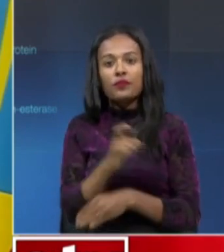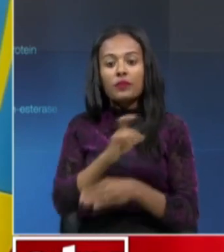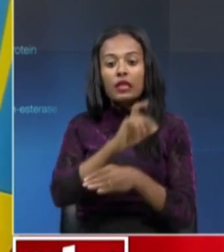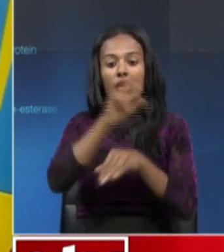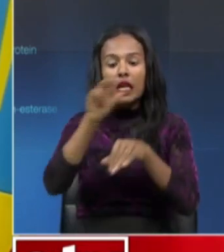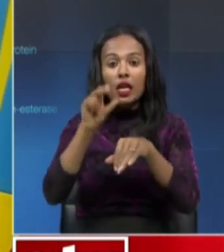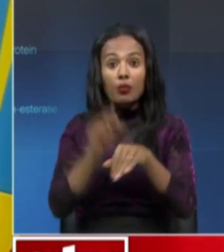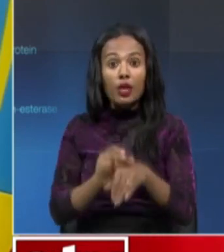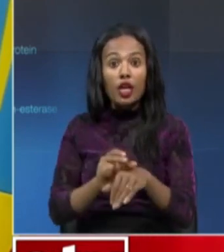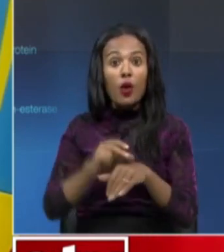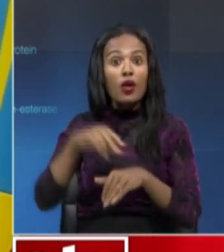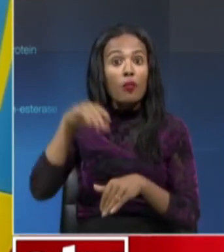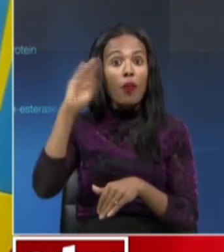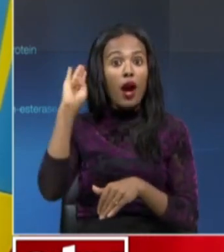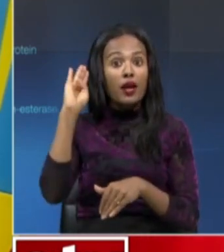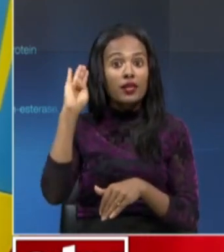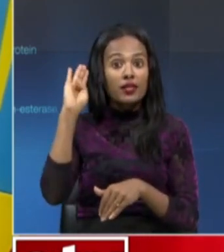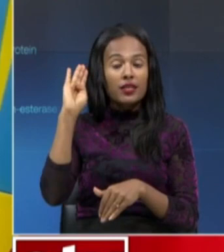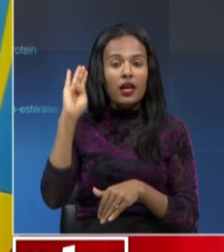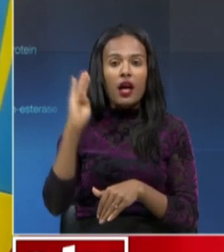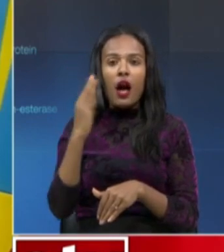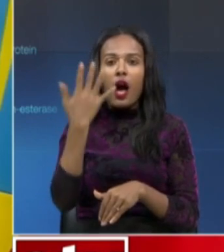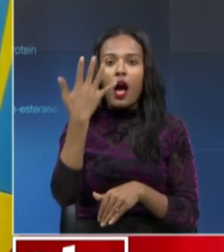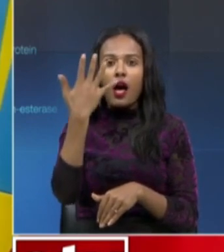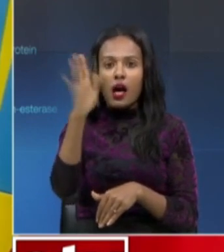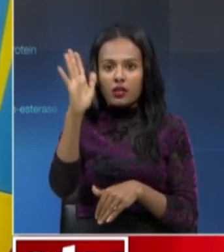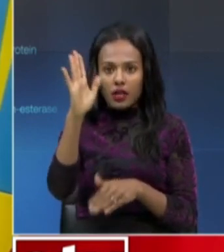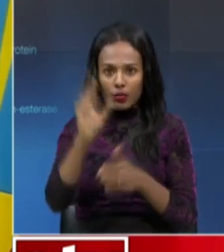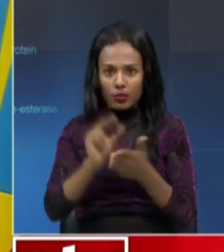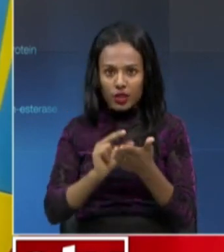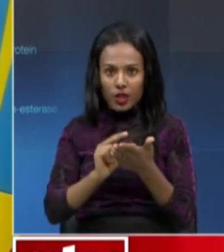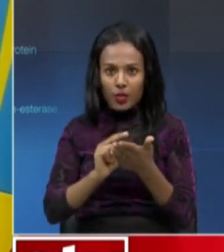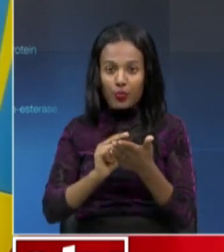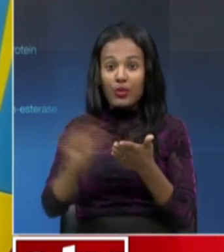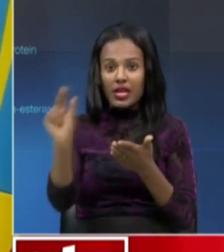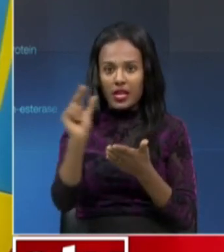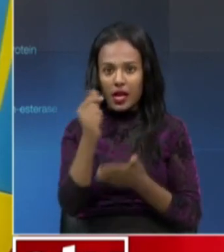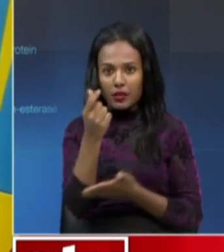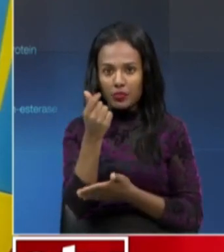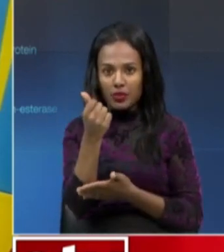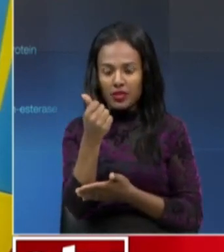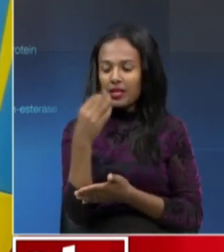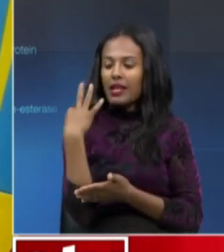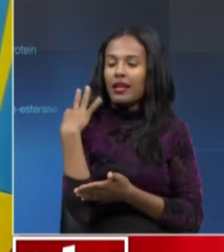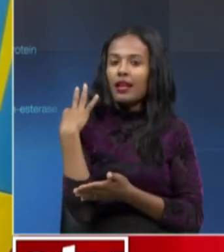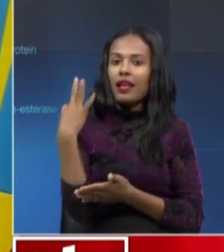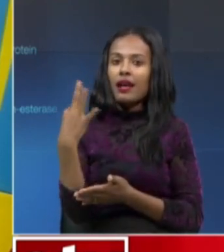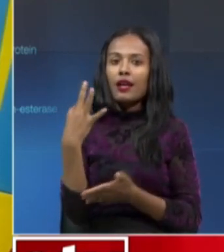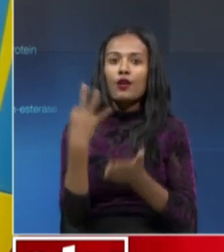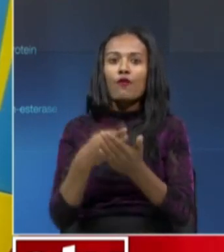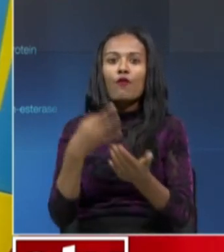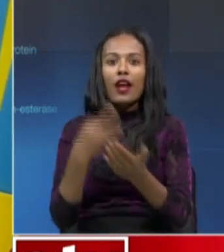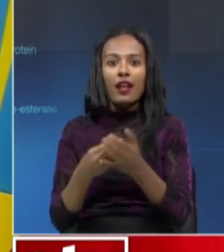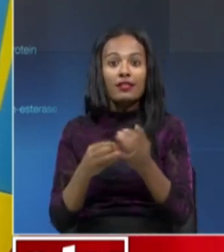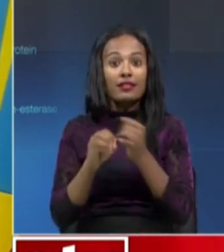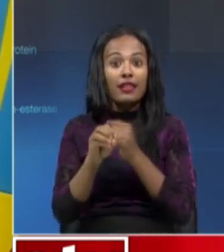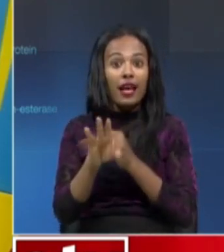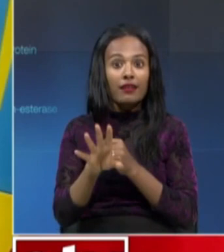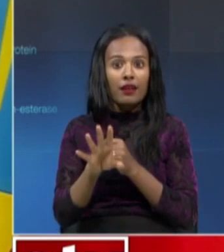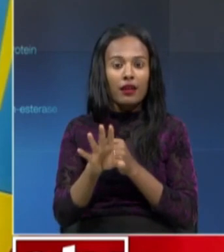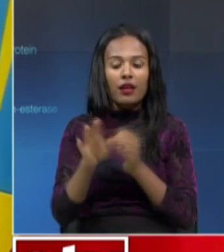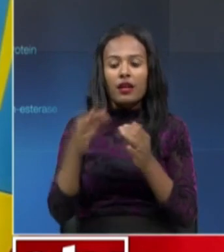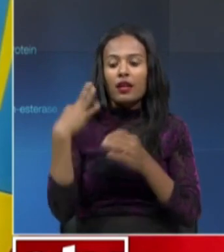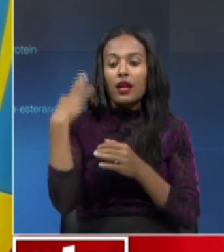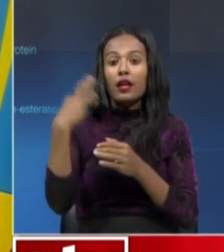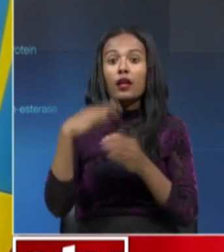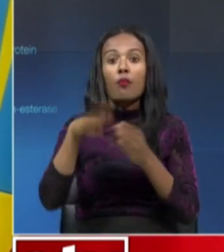ከብሔራዊ ባንክ 15 ቢሊዮን ብር ለግል የፋይናንስ ሴክተር ለግል